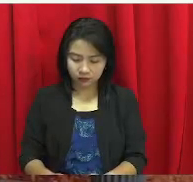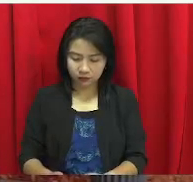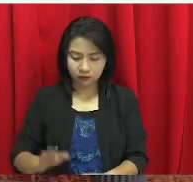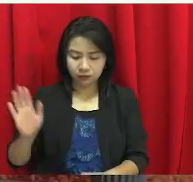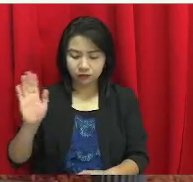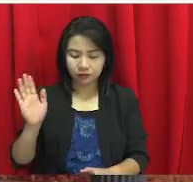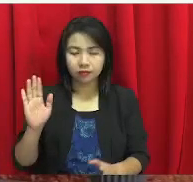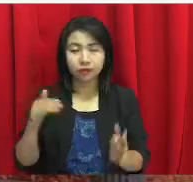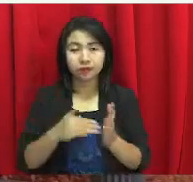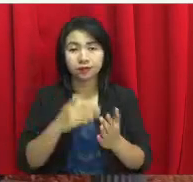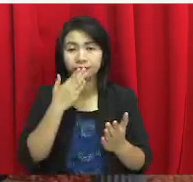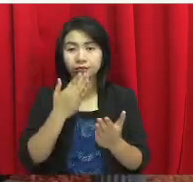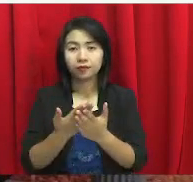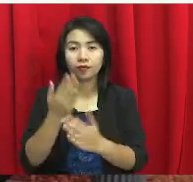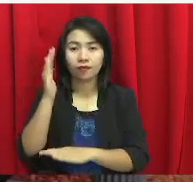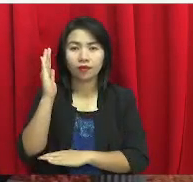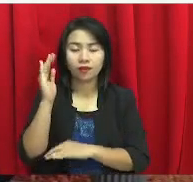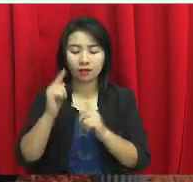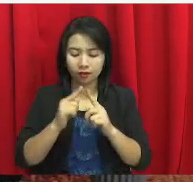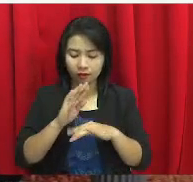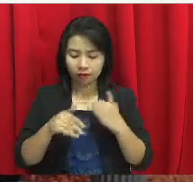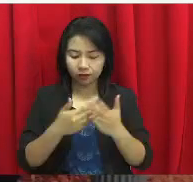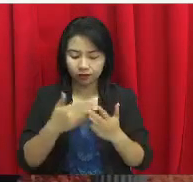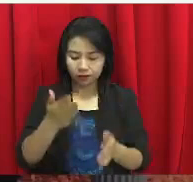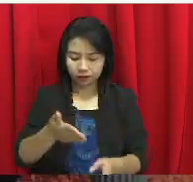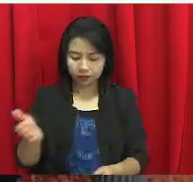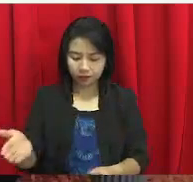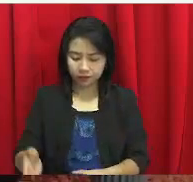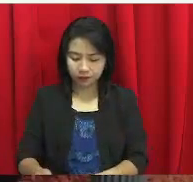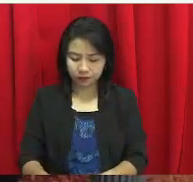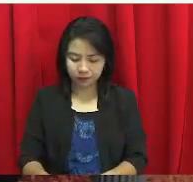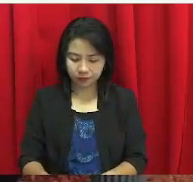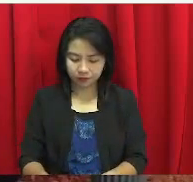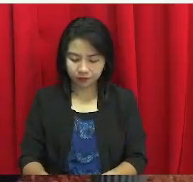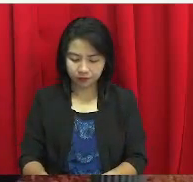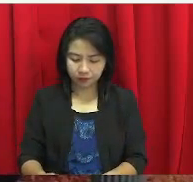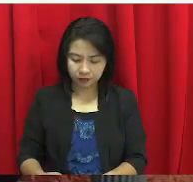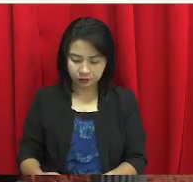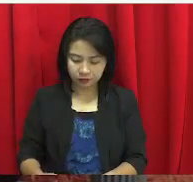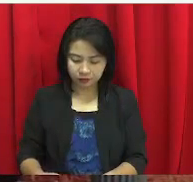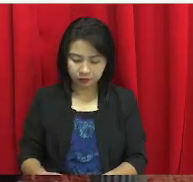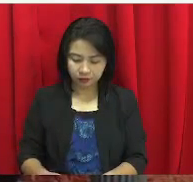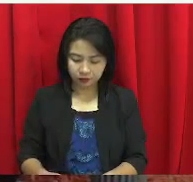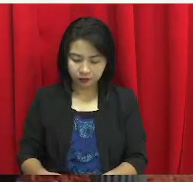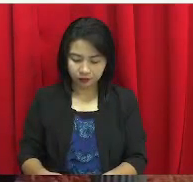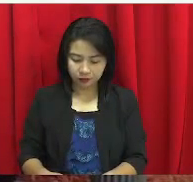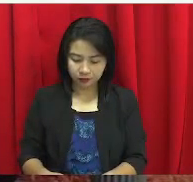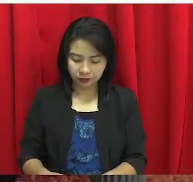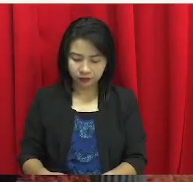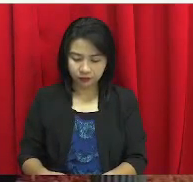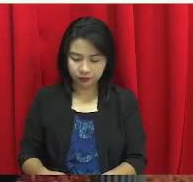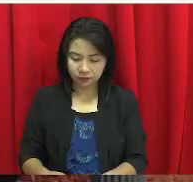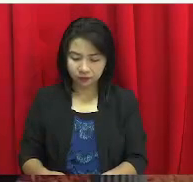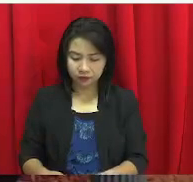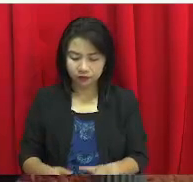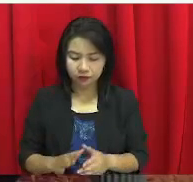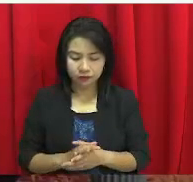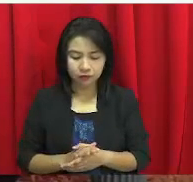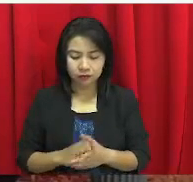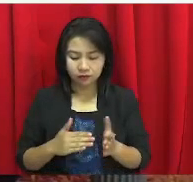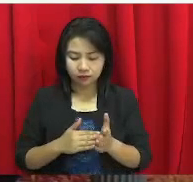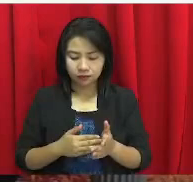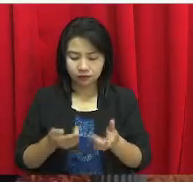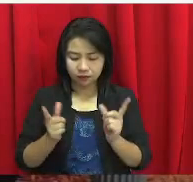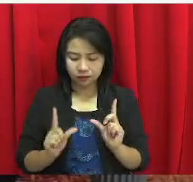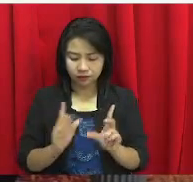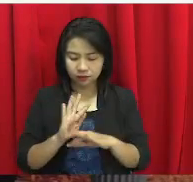kanila. Magandang tanghali po or hapon. Tanghali pa. Tanghali pa. Patuloy po